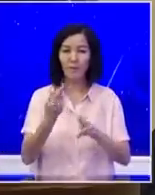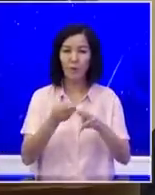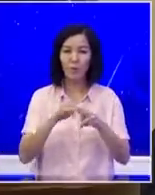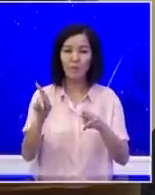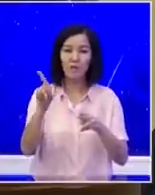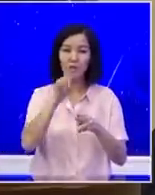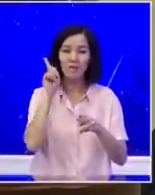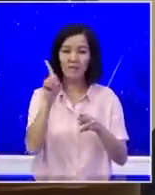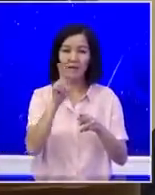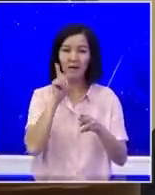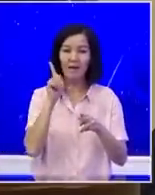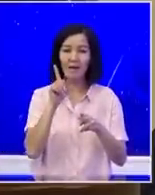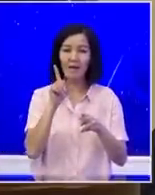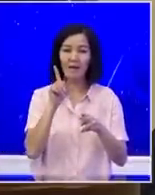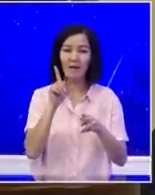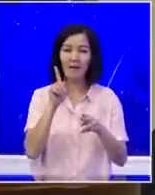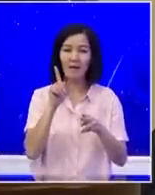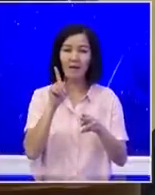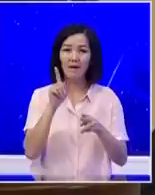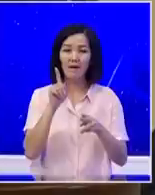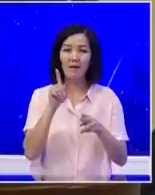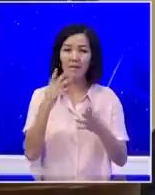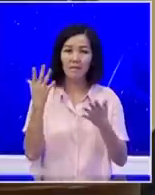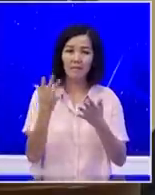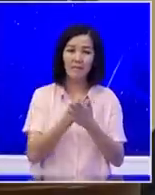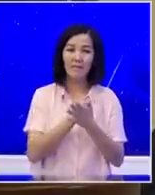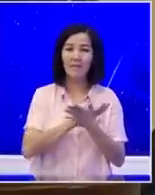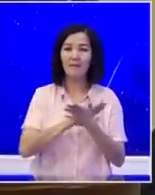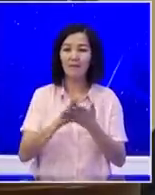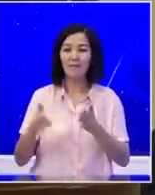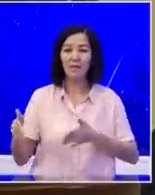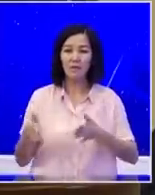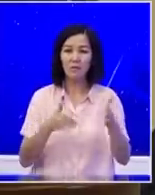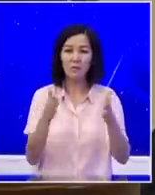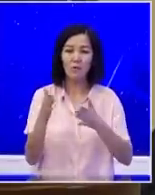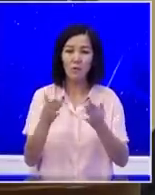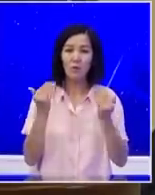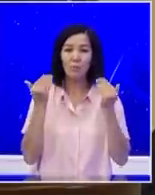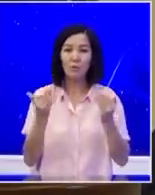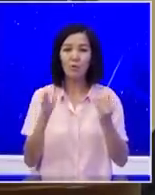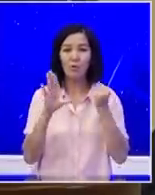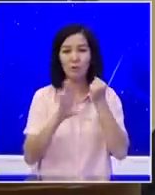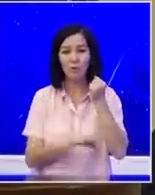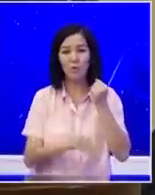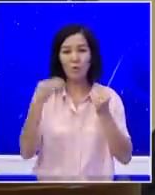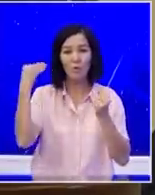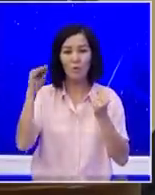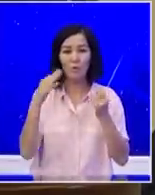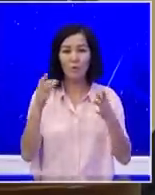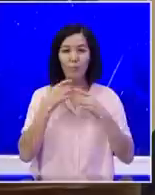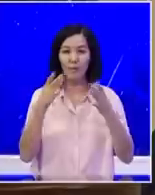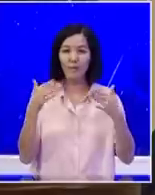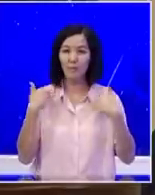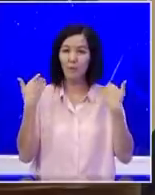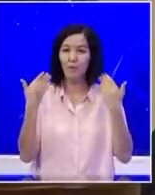жас өркендерімізге ақ жол тілей отырып, баршаңызды бүгінгі соңғы қоңырау